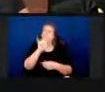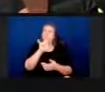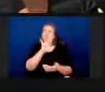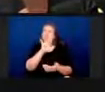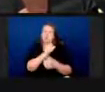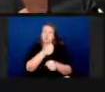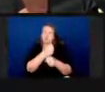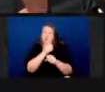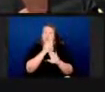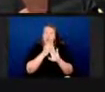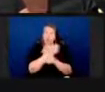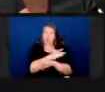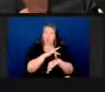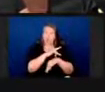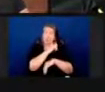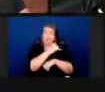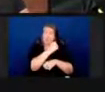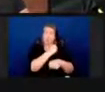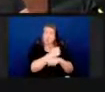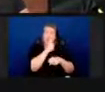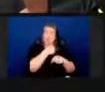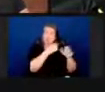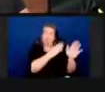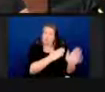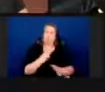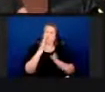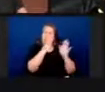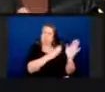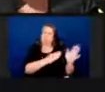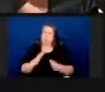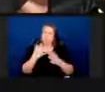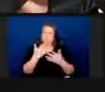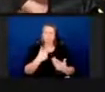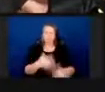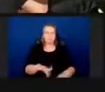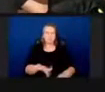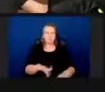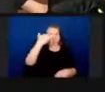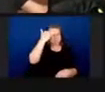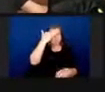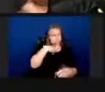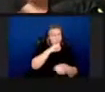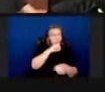kuzungumzia kwa wanafunzi wameweza kufaidika vilivyo. Tulikuwa